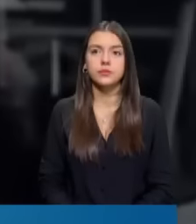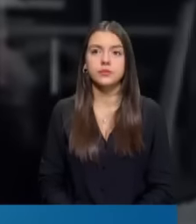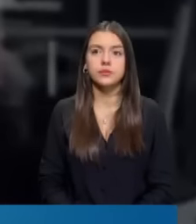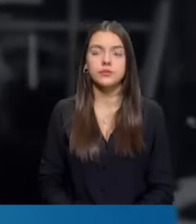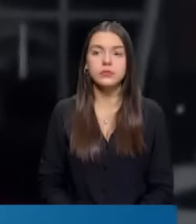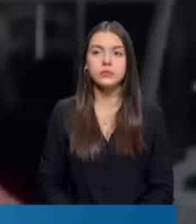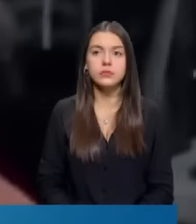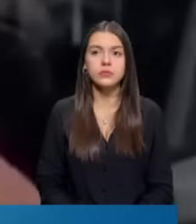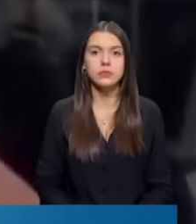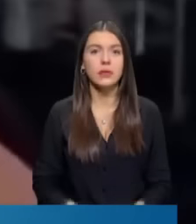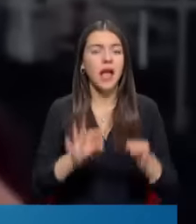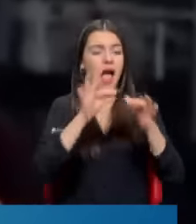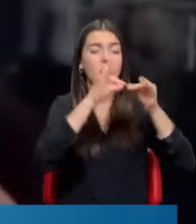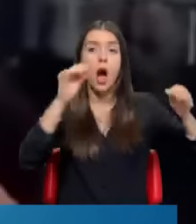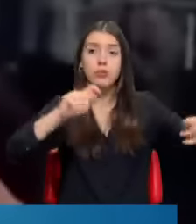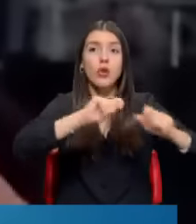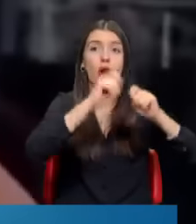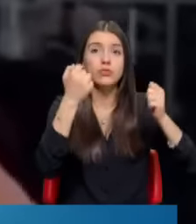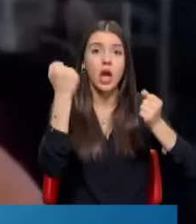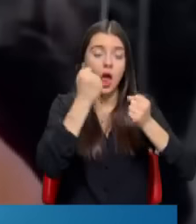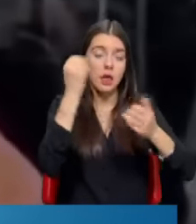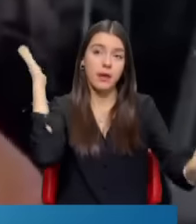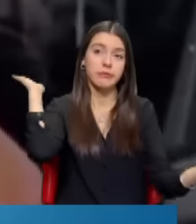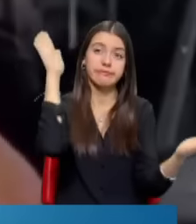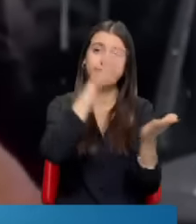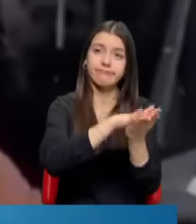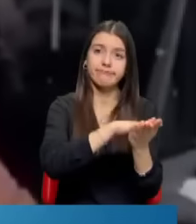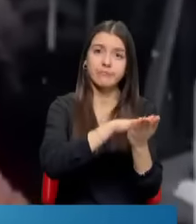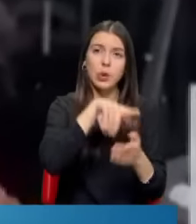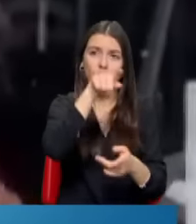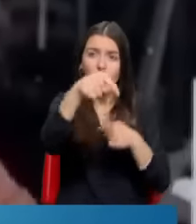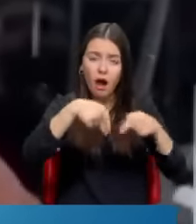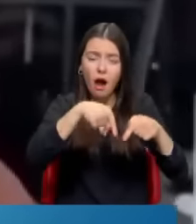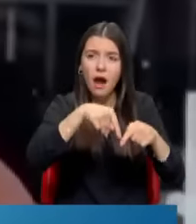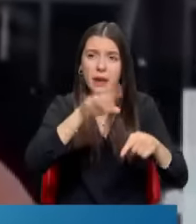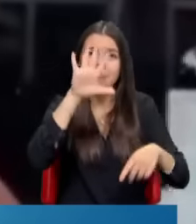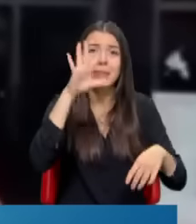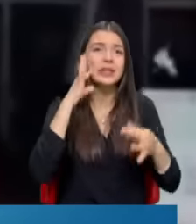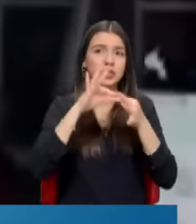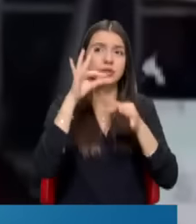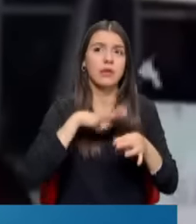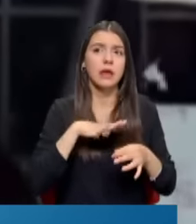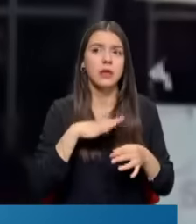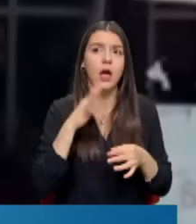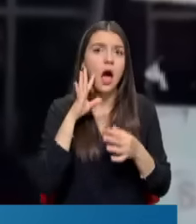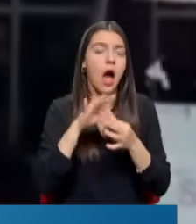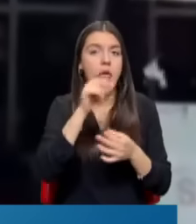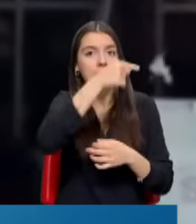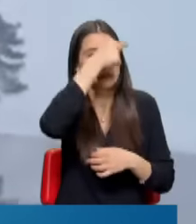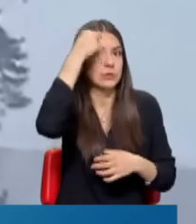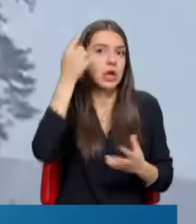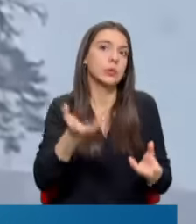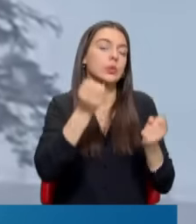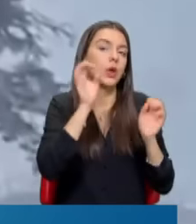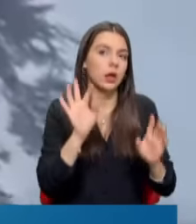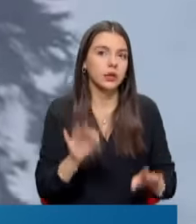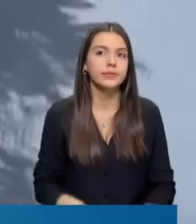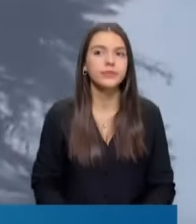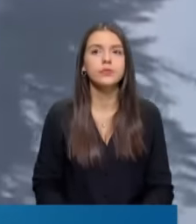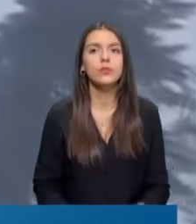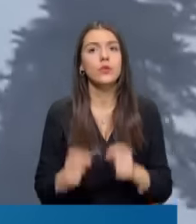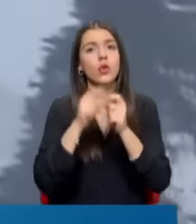Kapıları koparınca arabanın üstüne düştü. Şu arada da 5 tane adam vardı fakat adama isabet etmedi şükür bana. Bolu'da